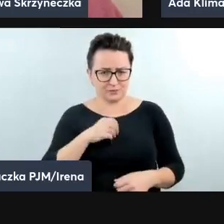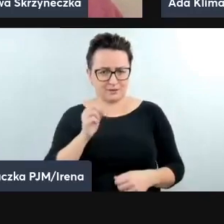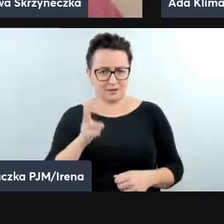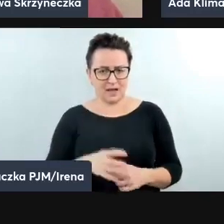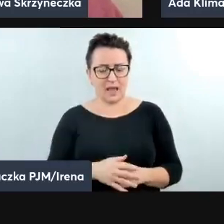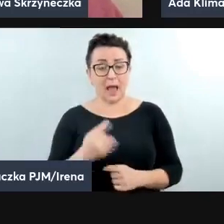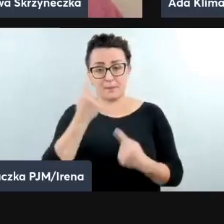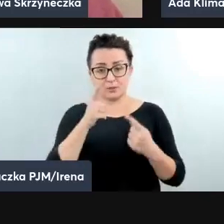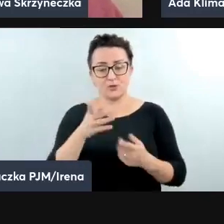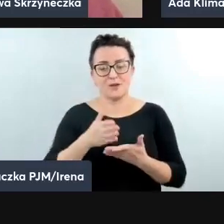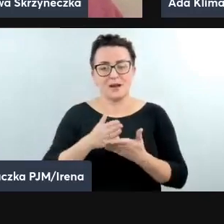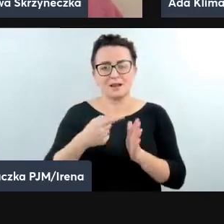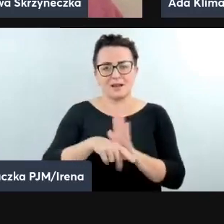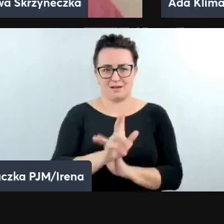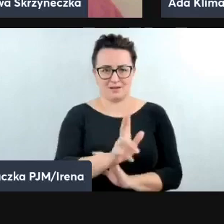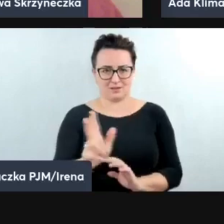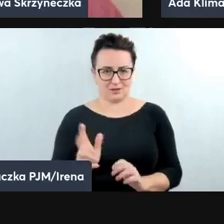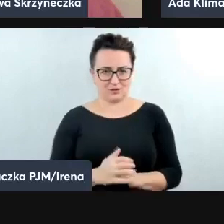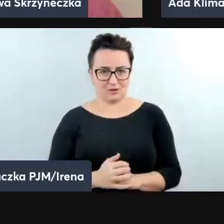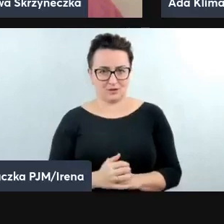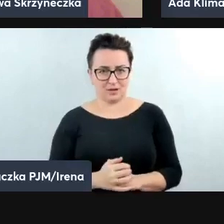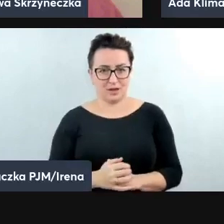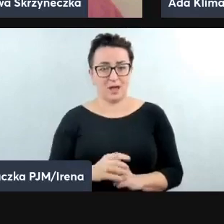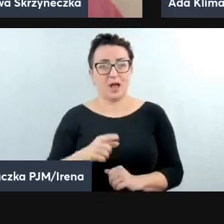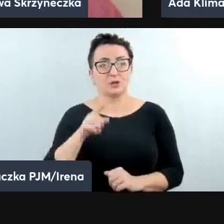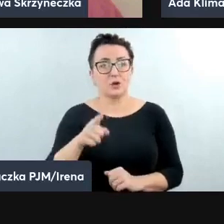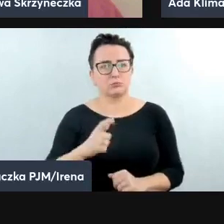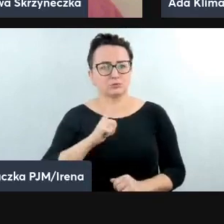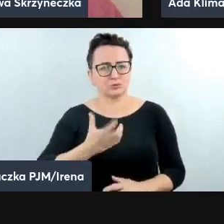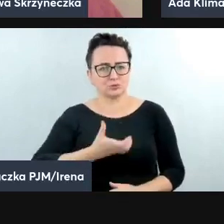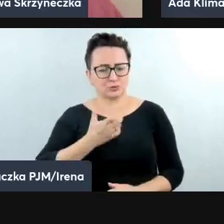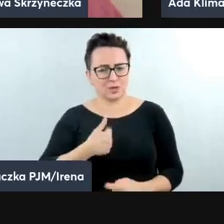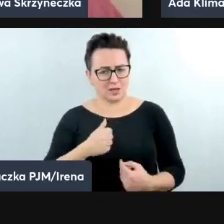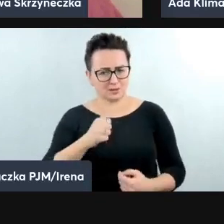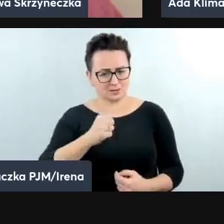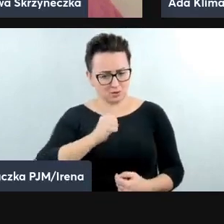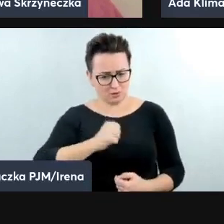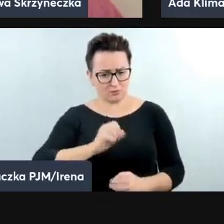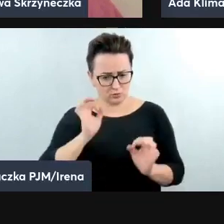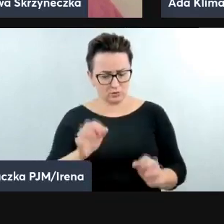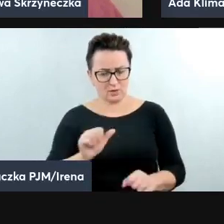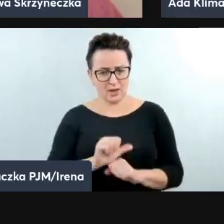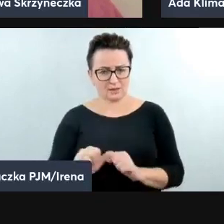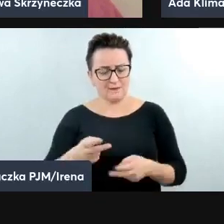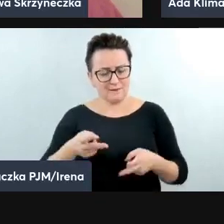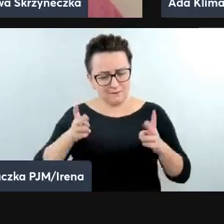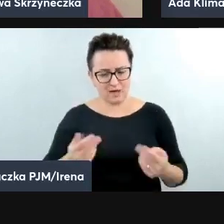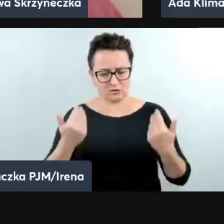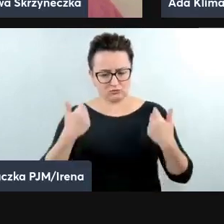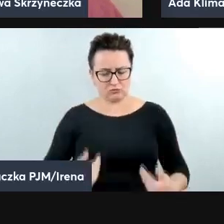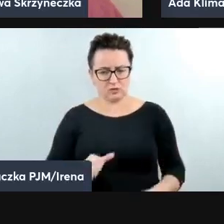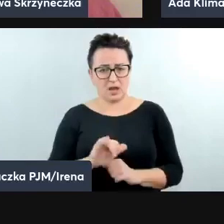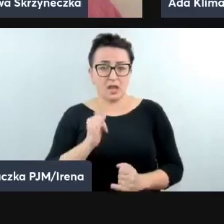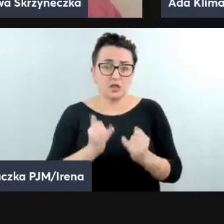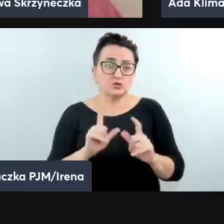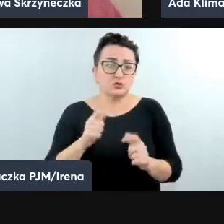powiedziała, że to bycie sobą, też autentyczność w tym, że jeżeli czegoś nie wiemy, to po prostu powiedzieć, że a tego nie